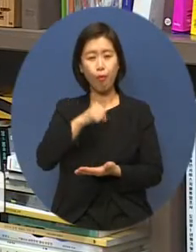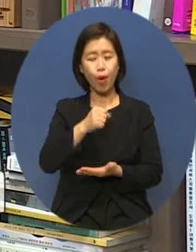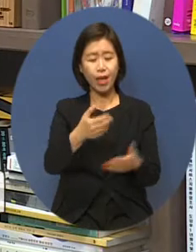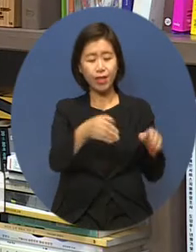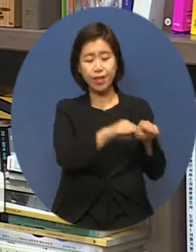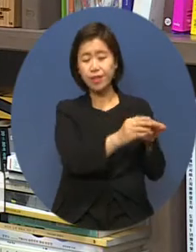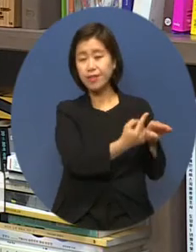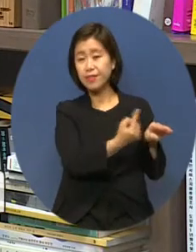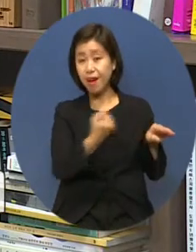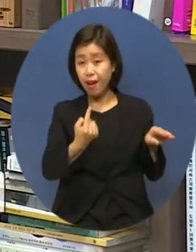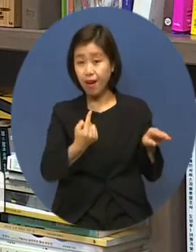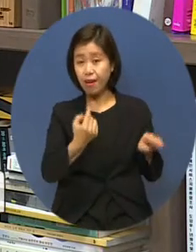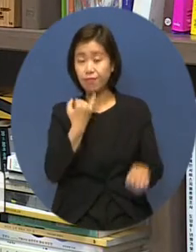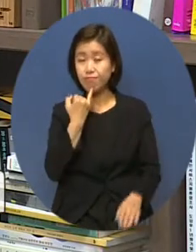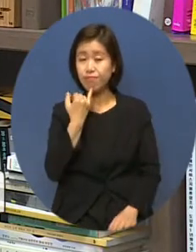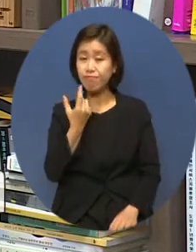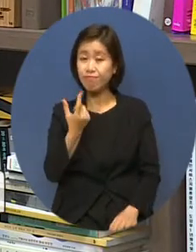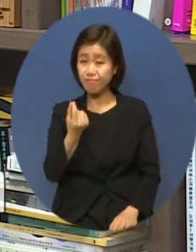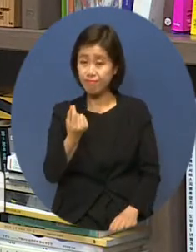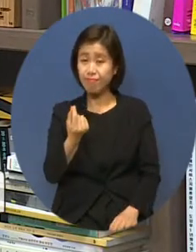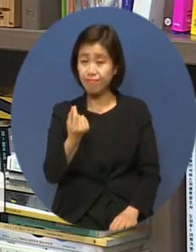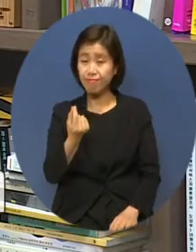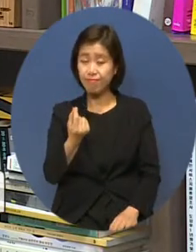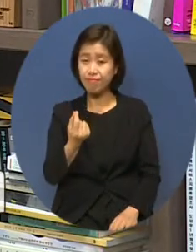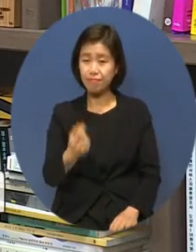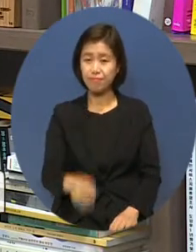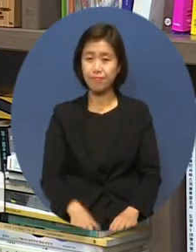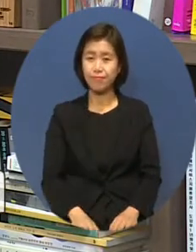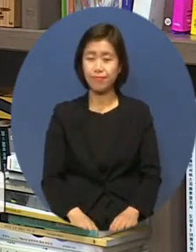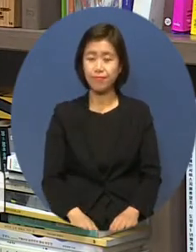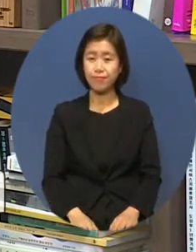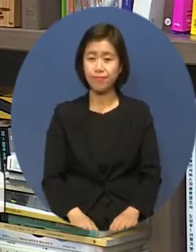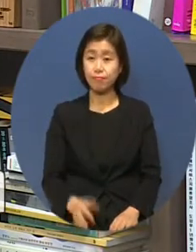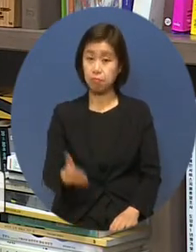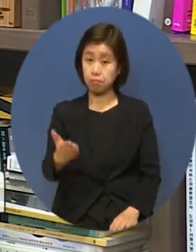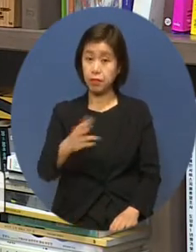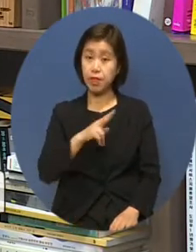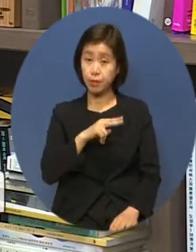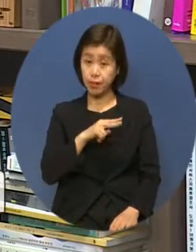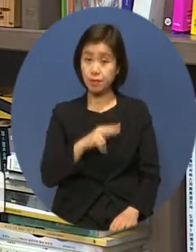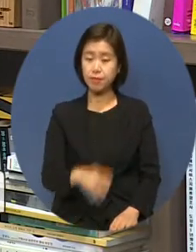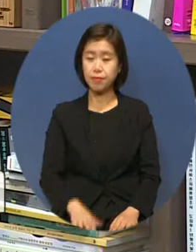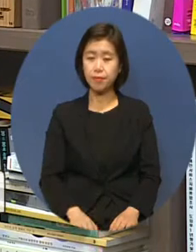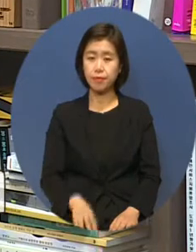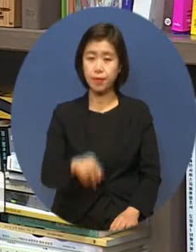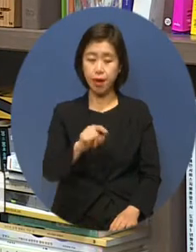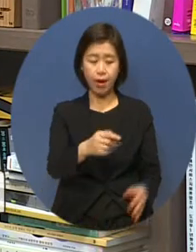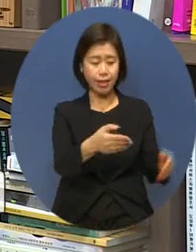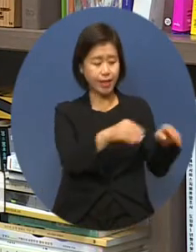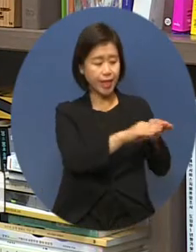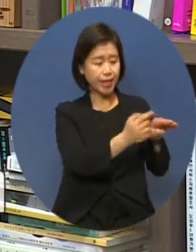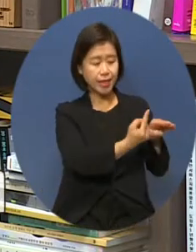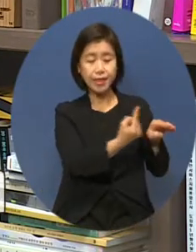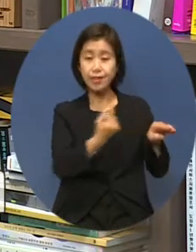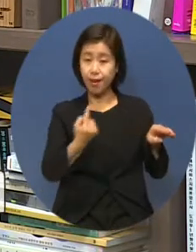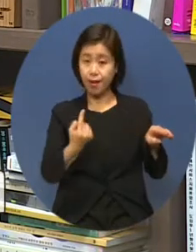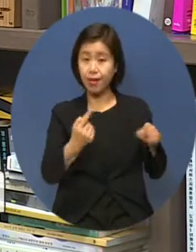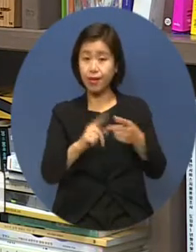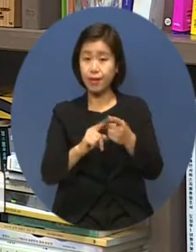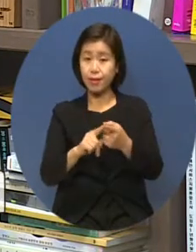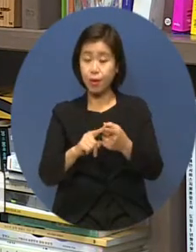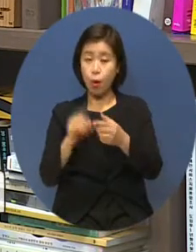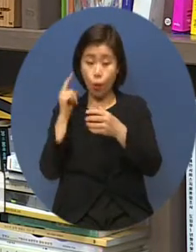탈시설이라는 부분에 대해서 또 인식이 많이 바뀌셨을 것 같기도 한데, 그럼 의원님께서는 이 탈시설에 관심이 많았고